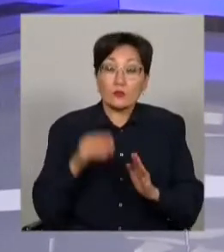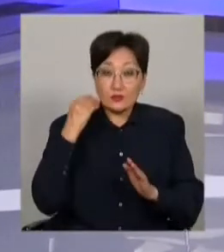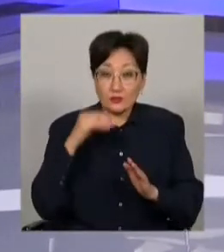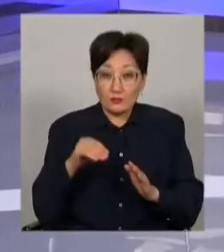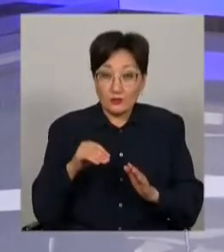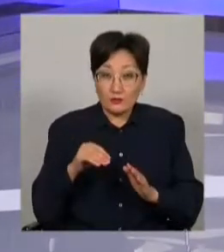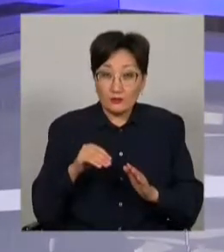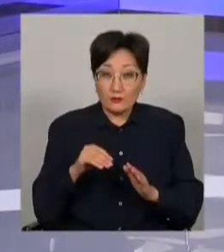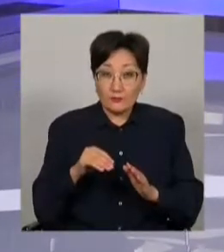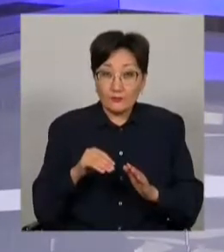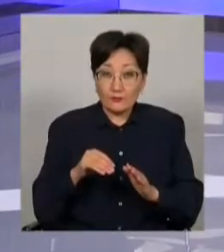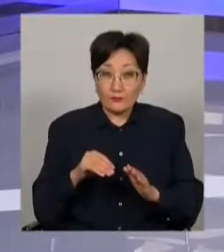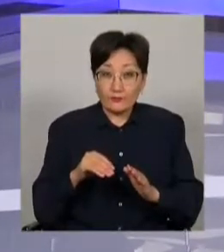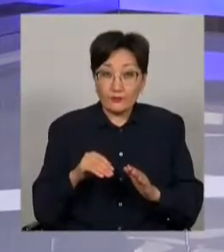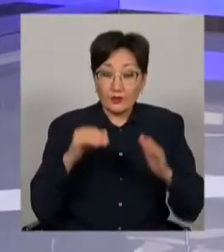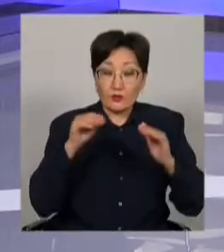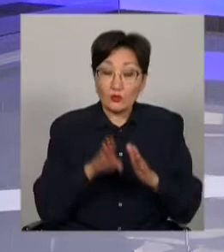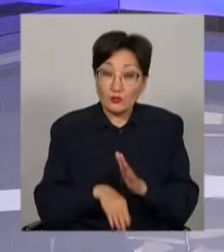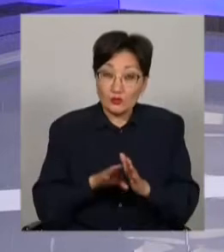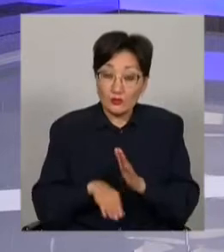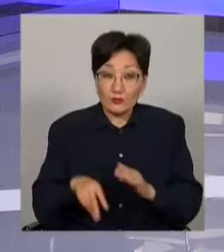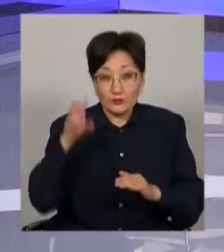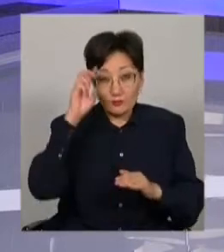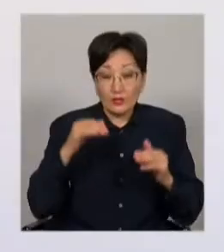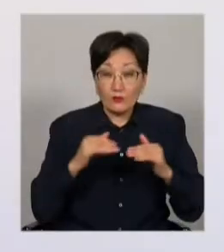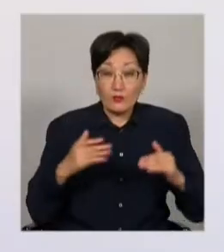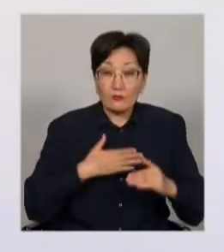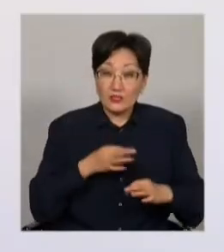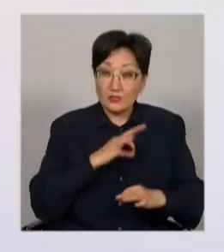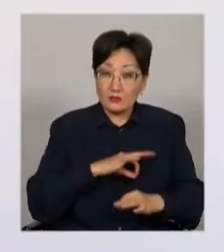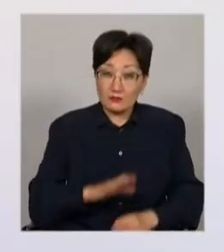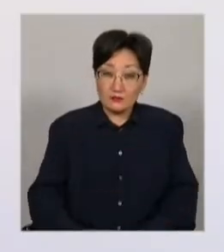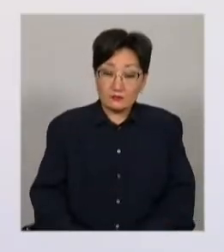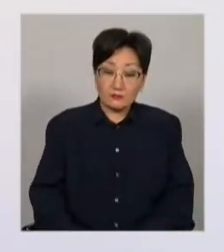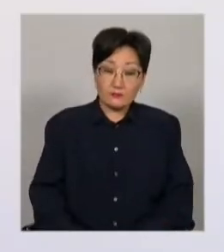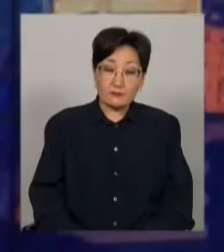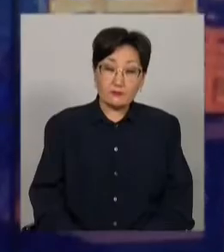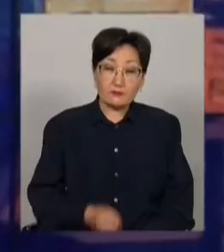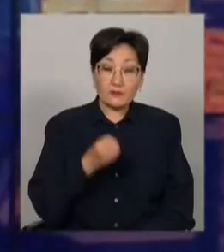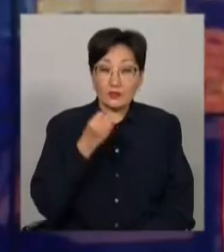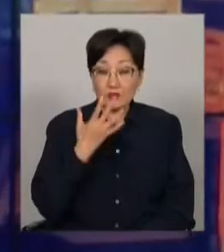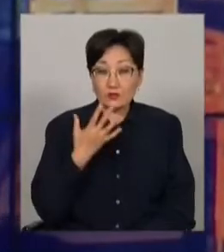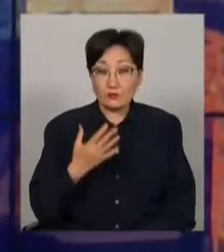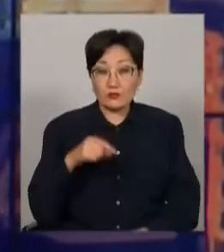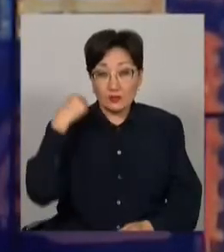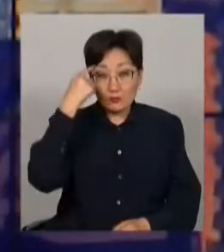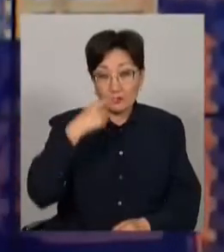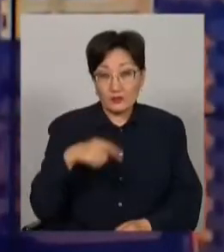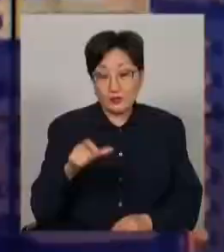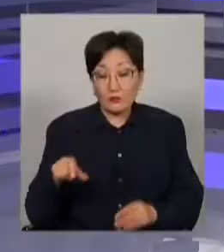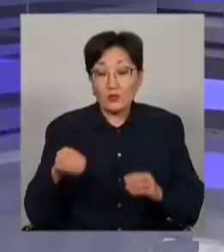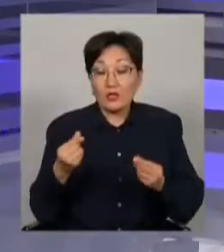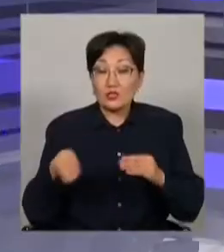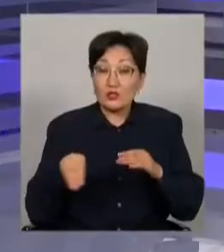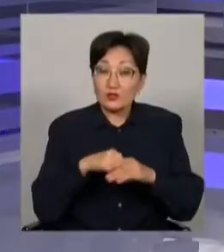болуына деген ықтималдық төмендей түседі. Сол себепті мемлекеттік деңгейде ол бізге тиімсіз. Жақсы, сондай-ақ жеке тұлғалардың депозитке